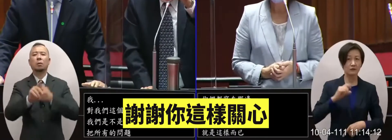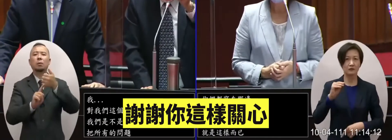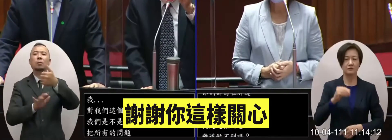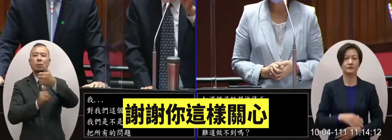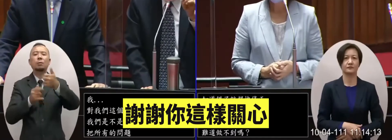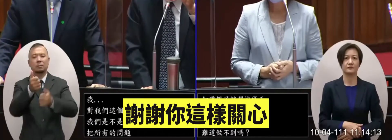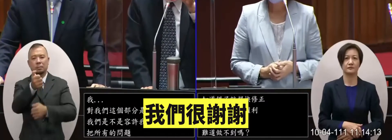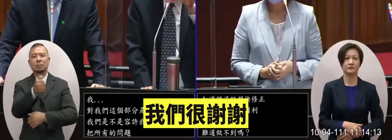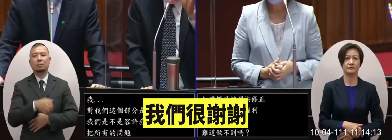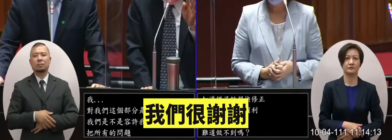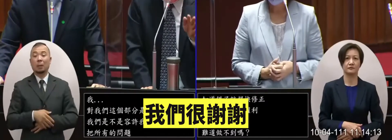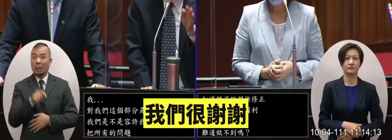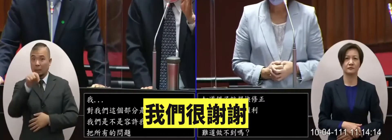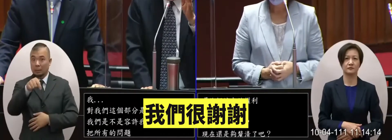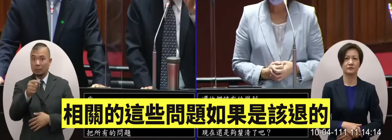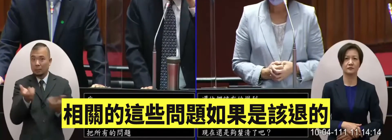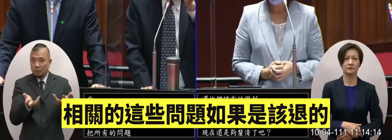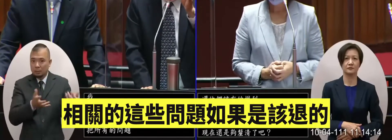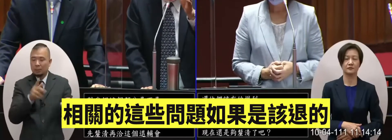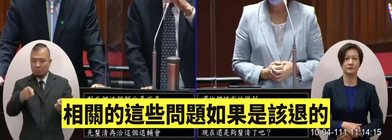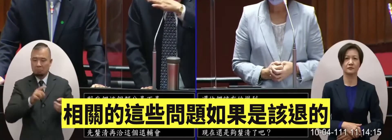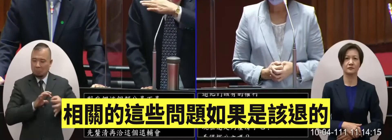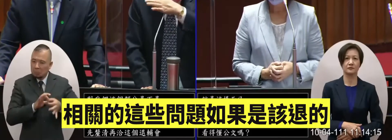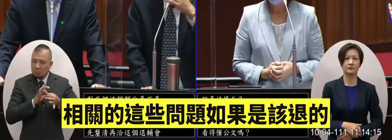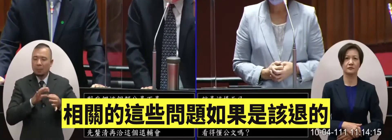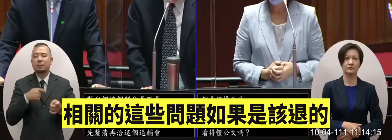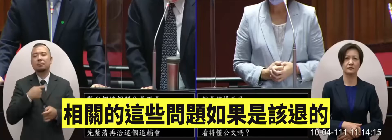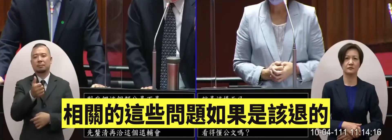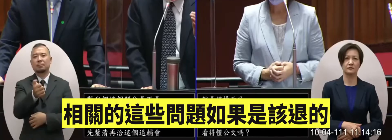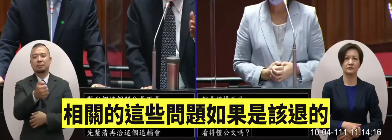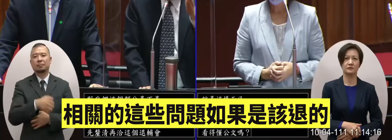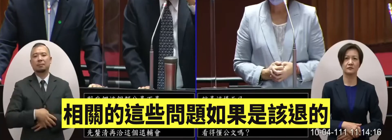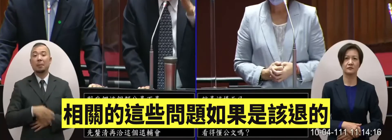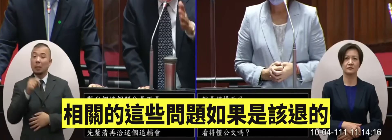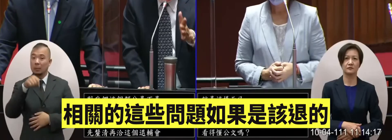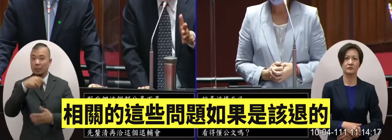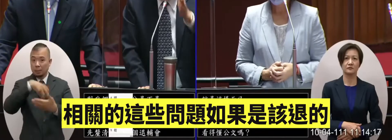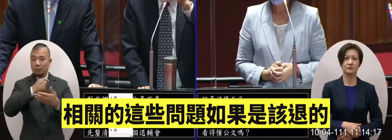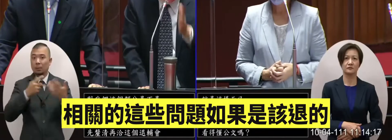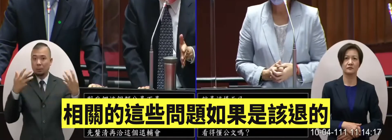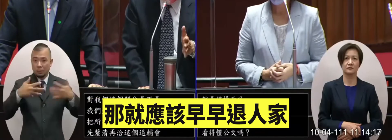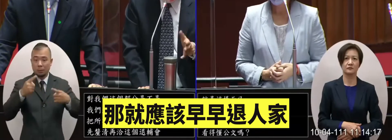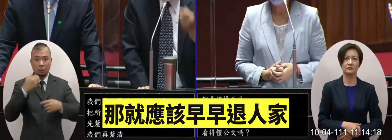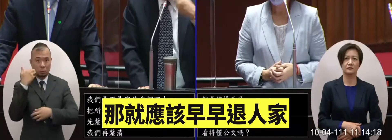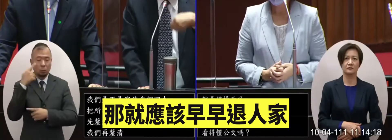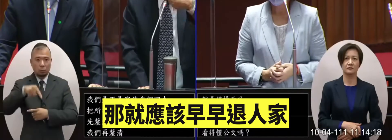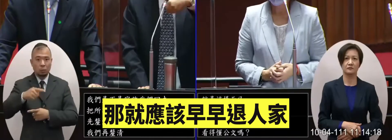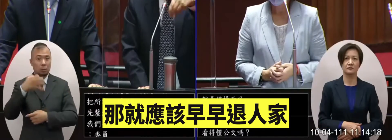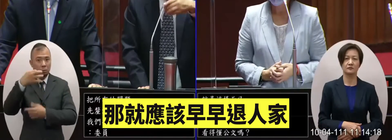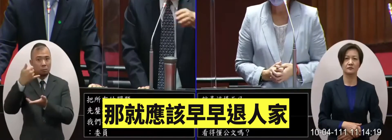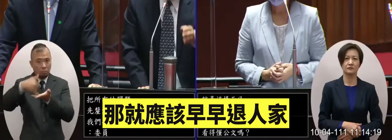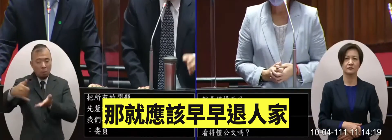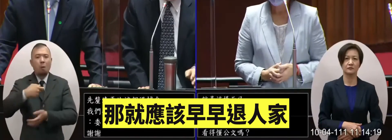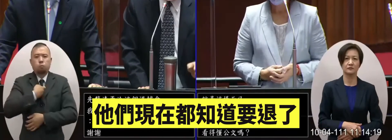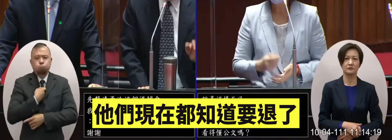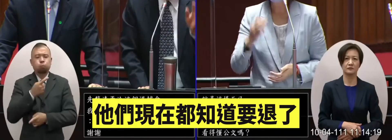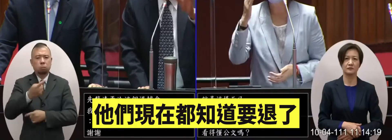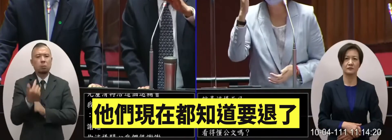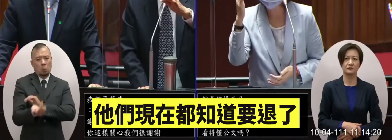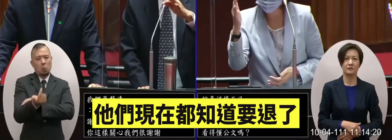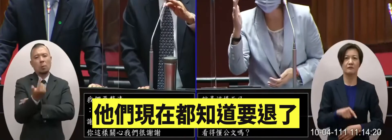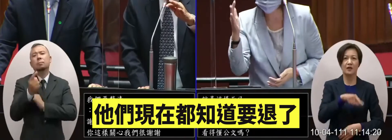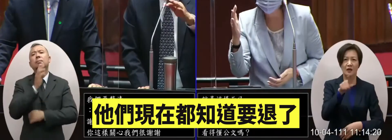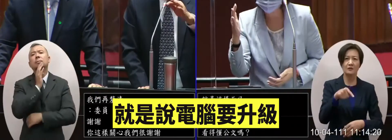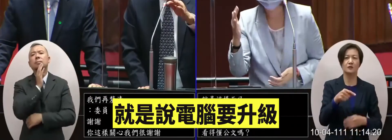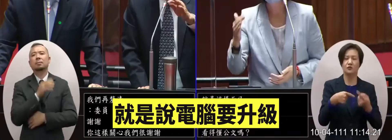谢你这样关心我们，谢谢。那相关的这些问题，如果是该退的，那就应该早早退人家。 他